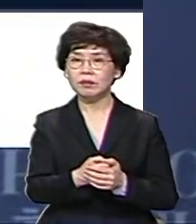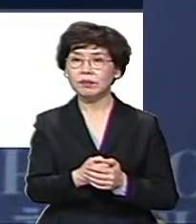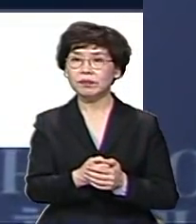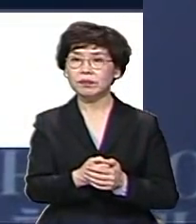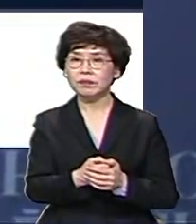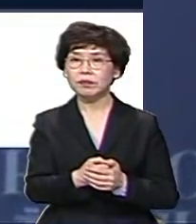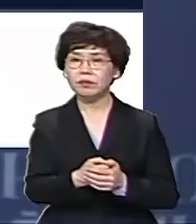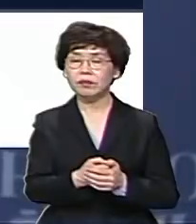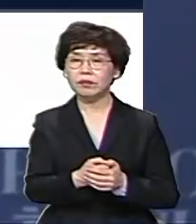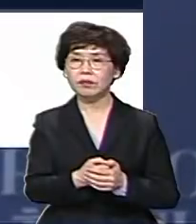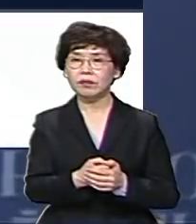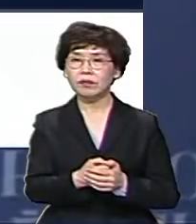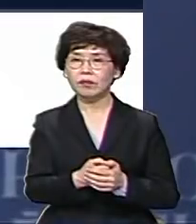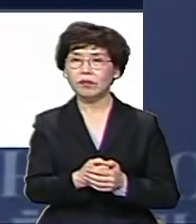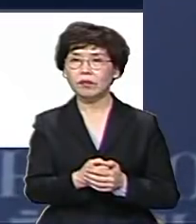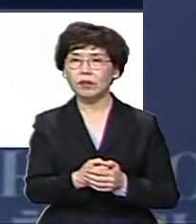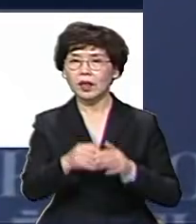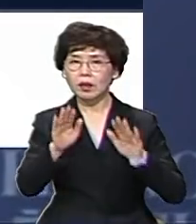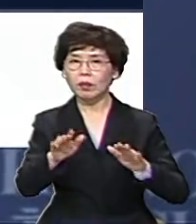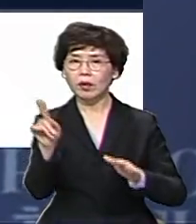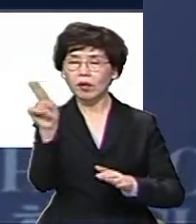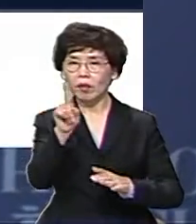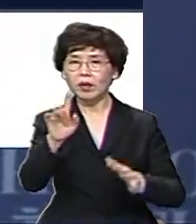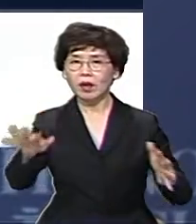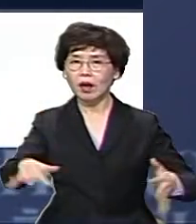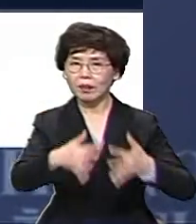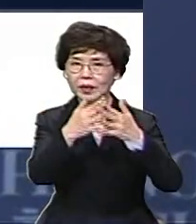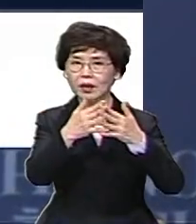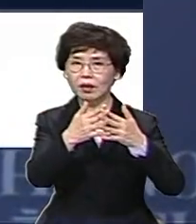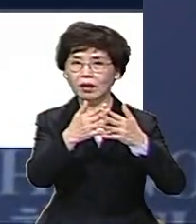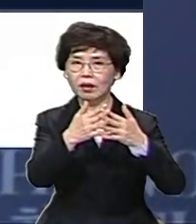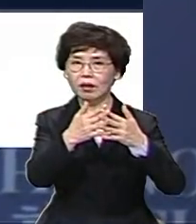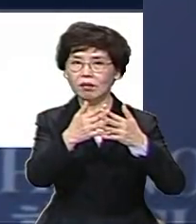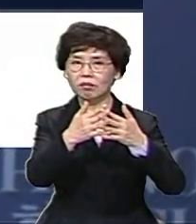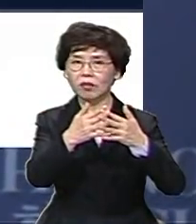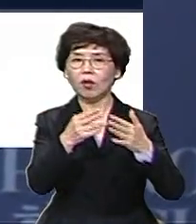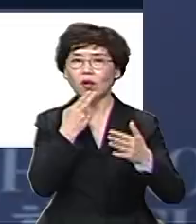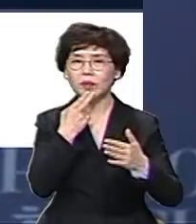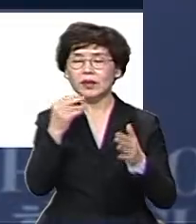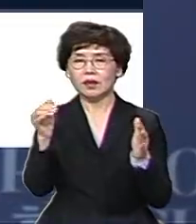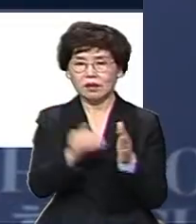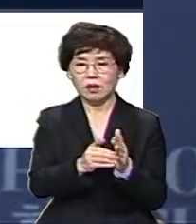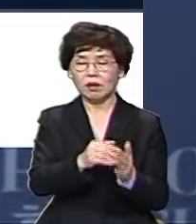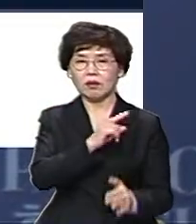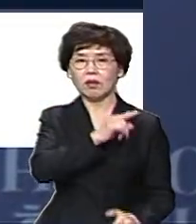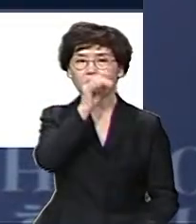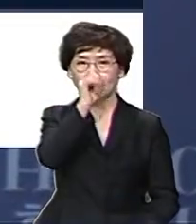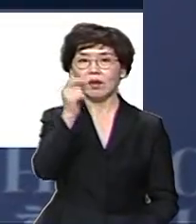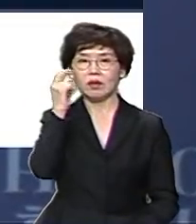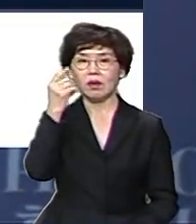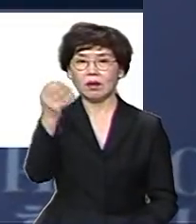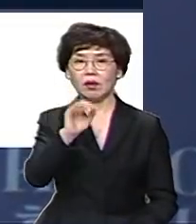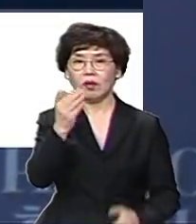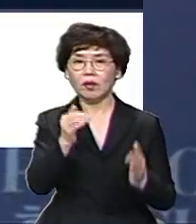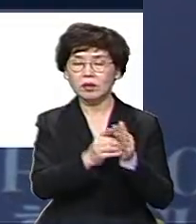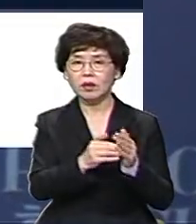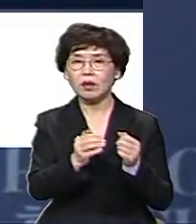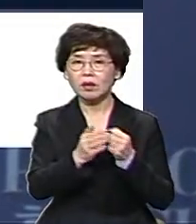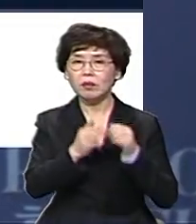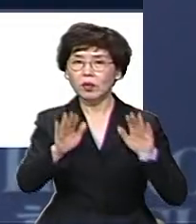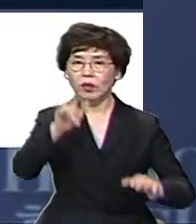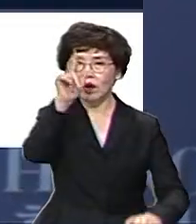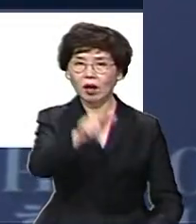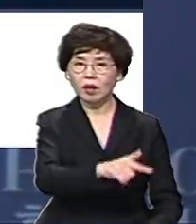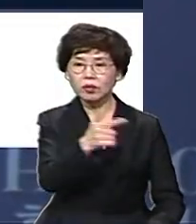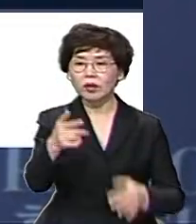이야기했는데 이번에는 어떠한 합의에도 이르지 않고 끝내는 것이 가장 좋겠다라는 생각을 하였습니다. 제가 오늘